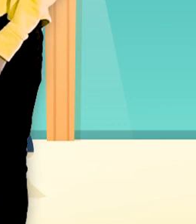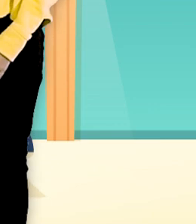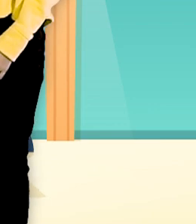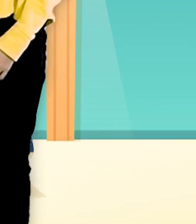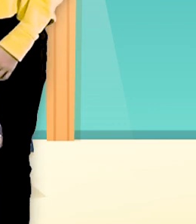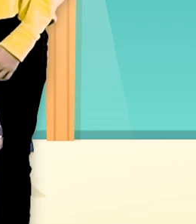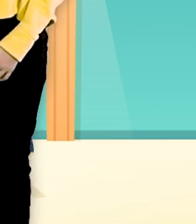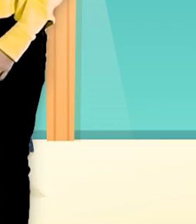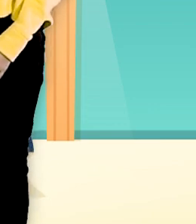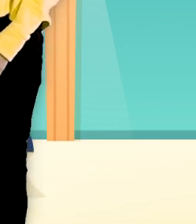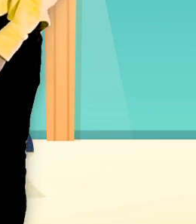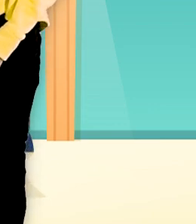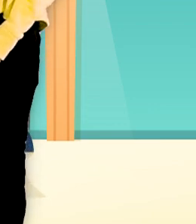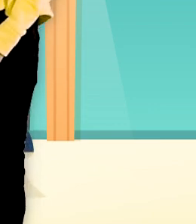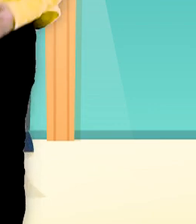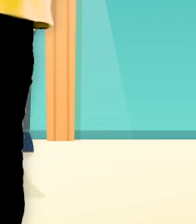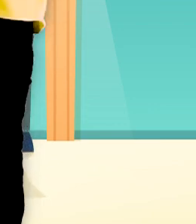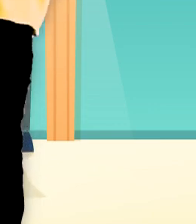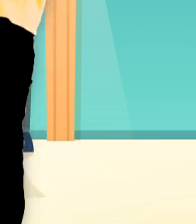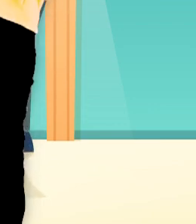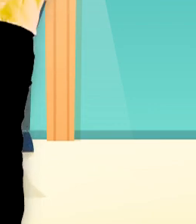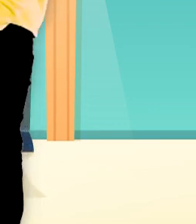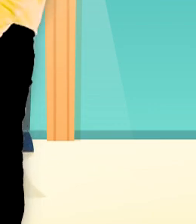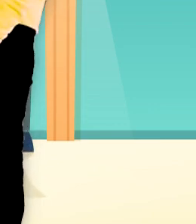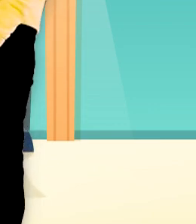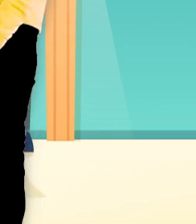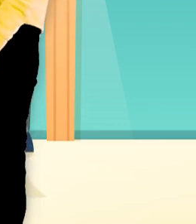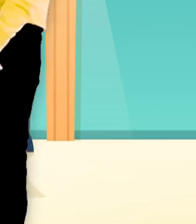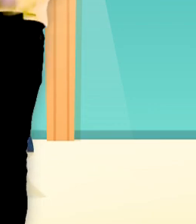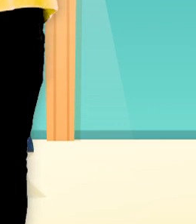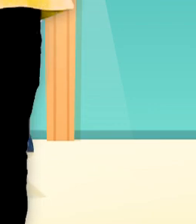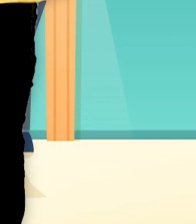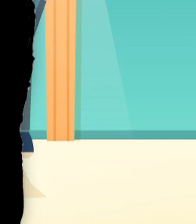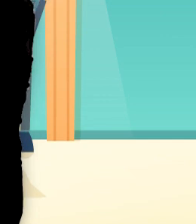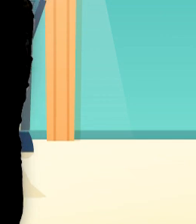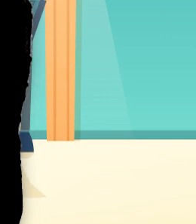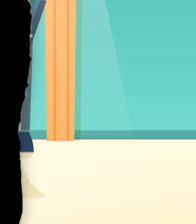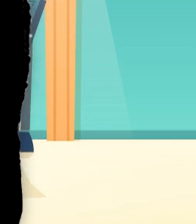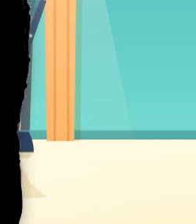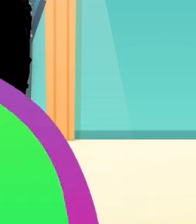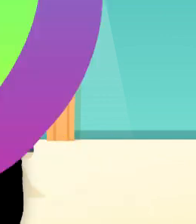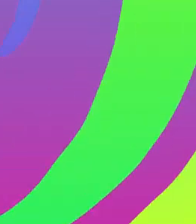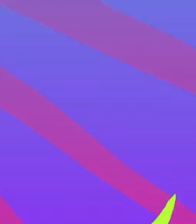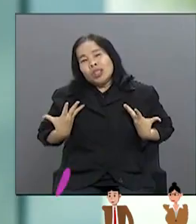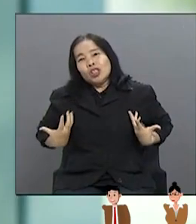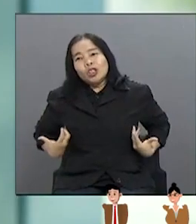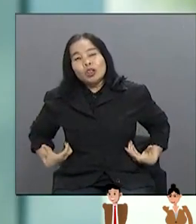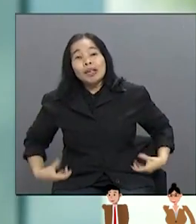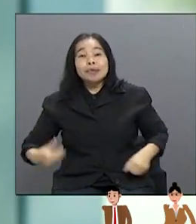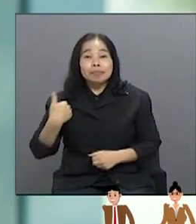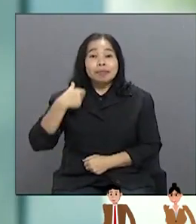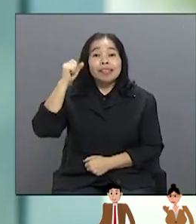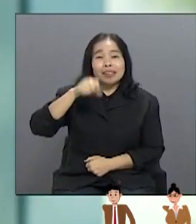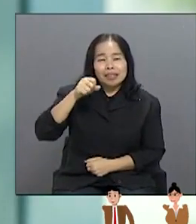และน้องๆทางบ้านพร้อมชมกันหรือยังคะ พร้อมแล้วค่ะ งั้นไปชมกันเลยค่ะ ไปชมกันเลย เราเคยได้ยินค